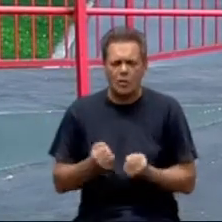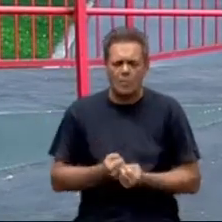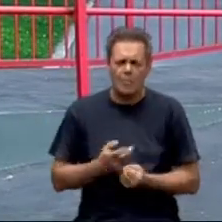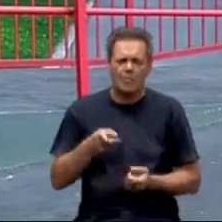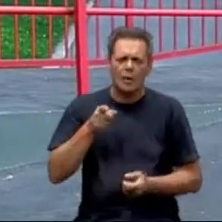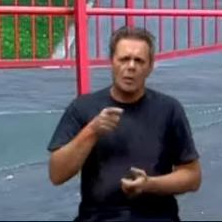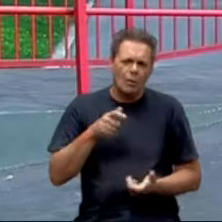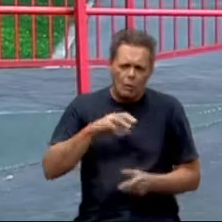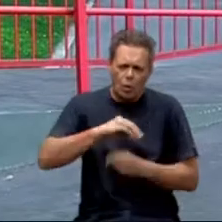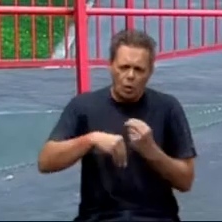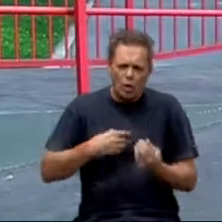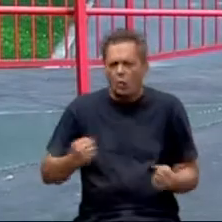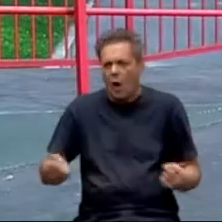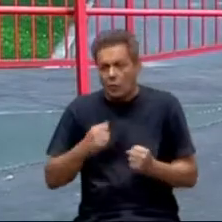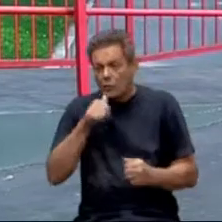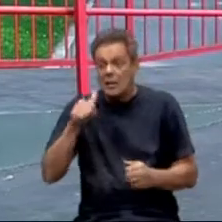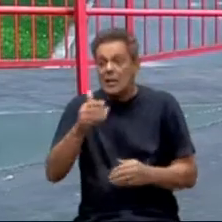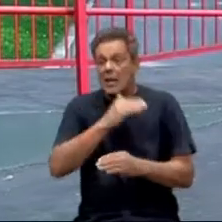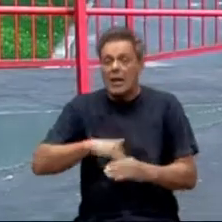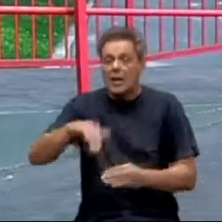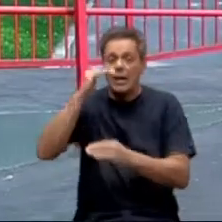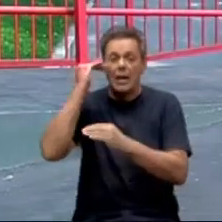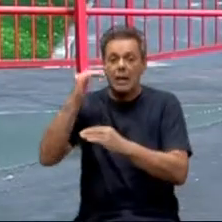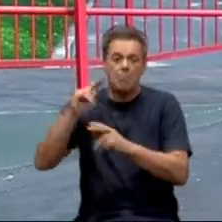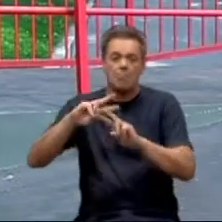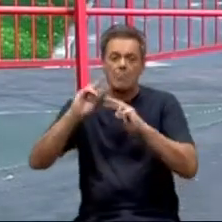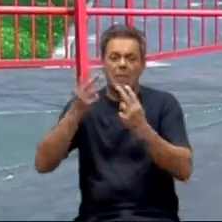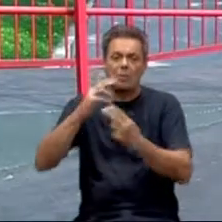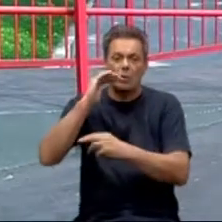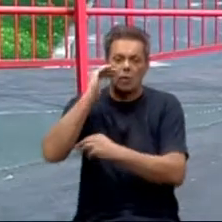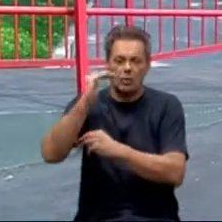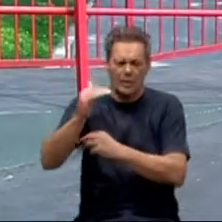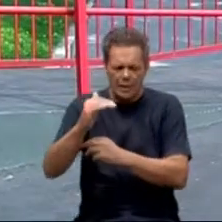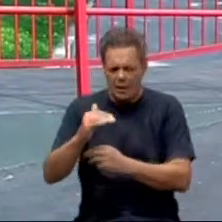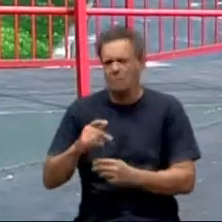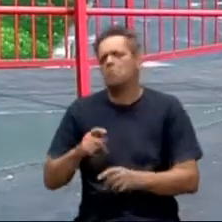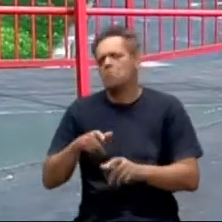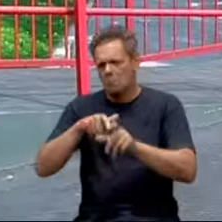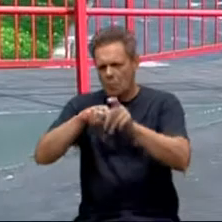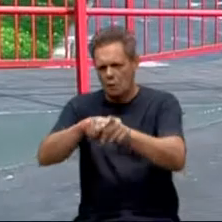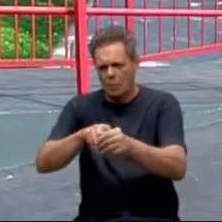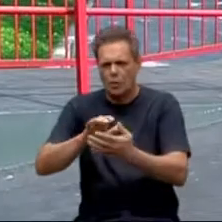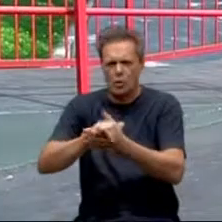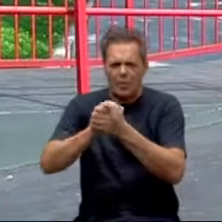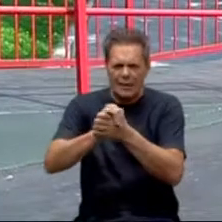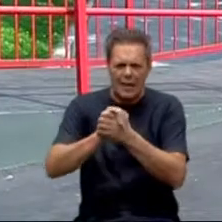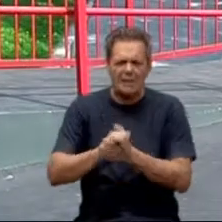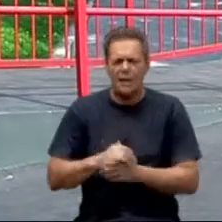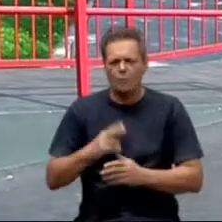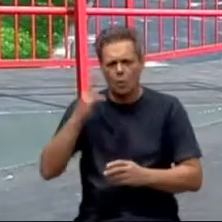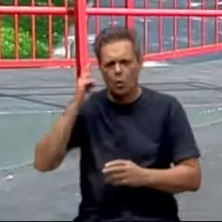aktivni su i na međunarodnoj razini. Tamo su stekli i prijateljstva, sklopili, upoznali nove